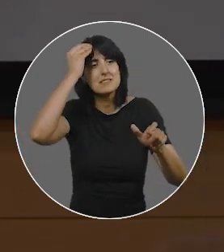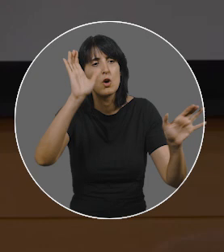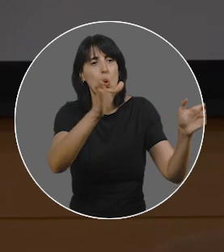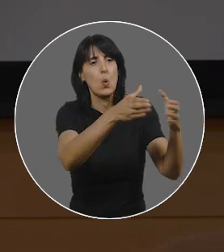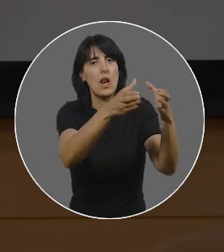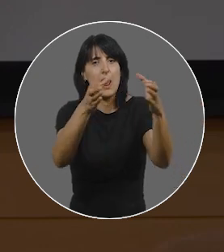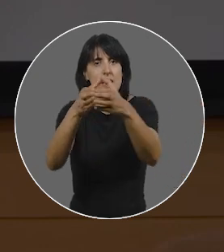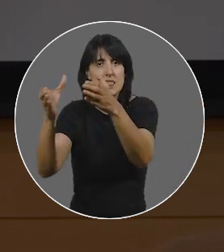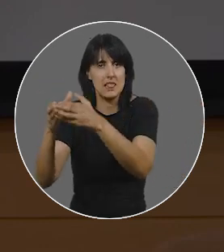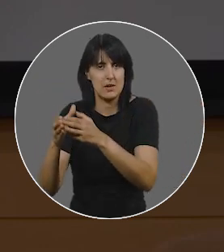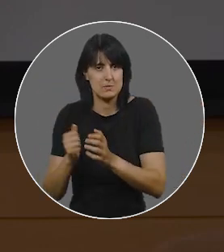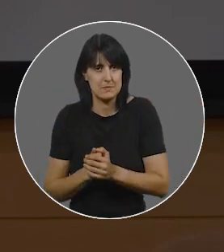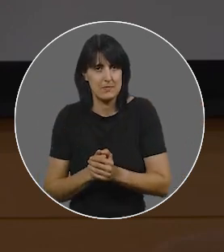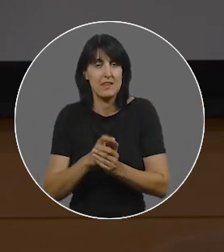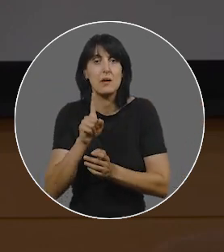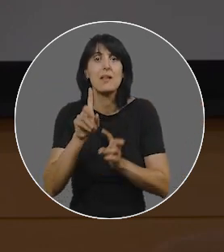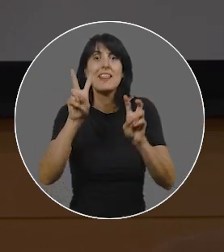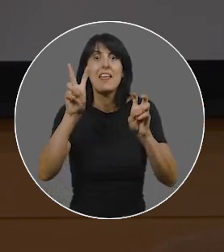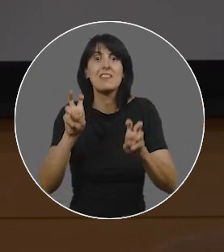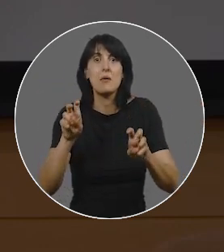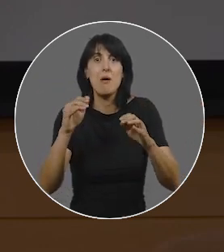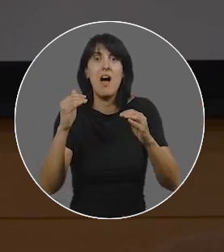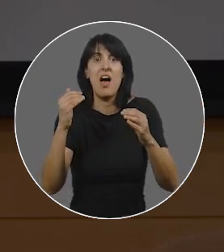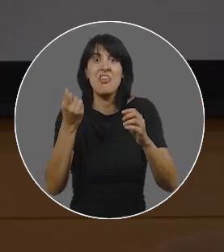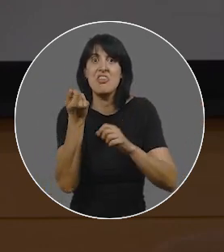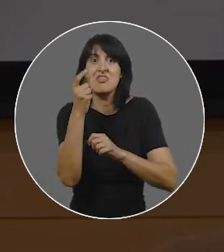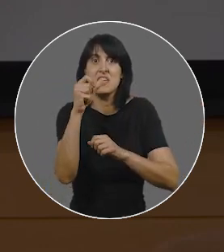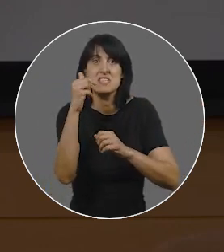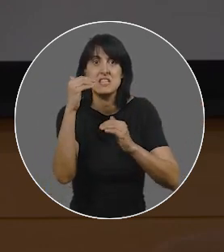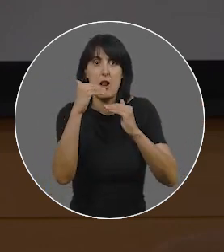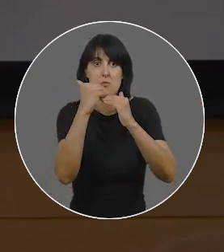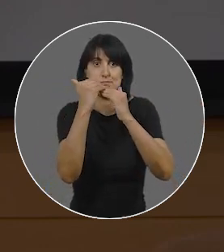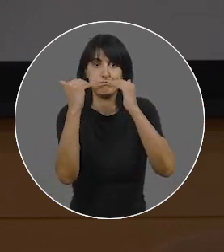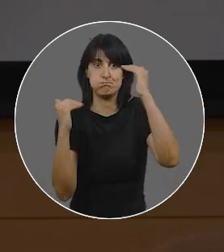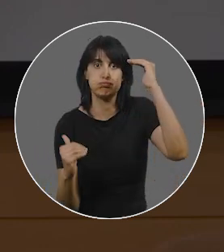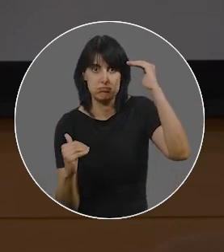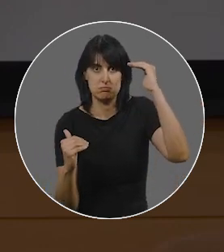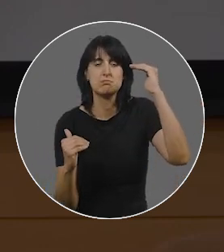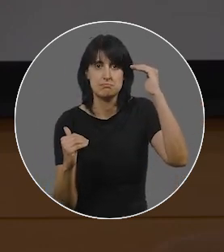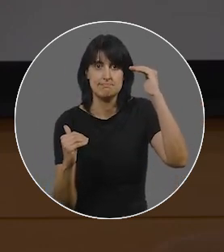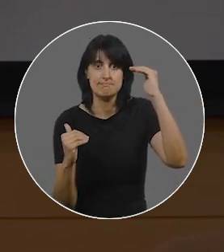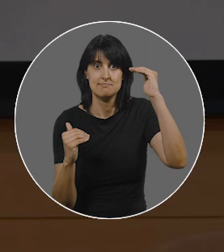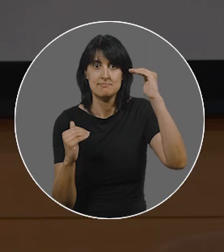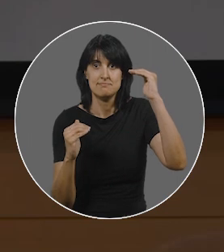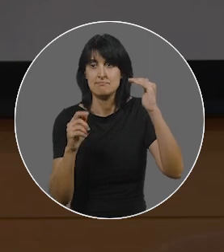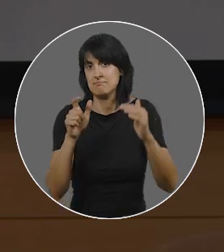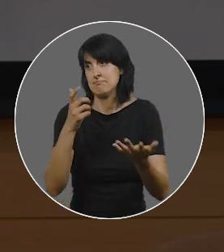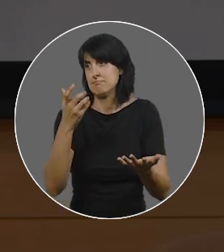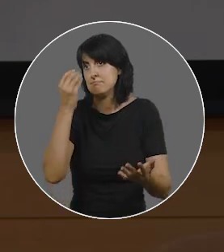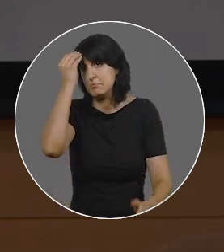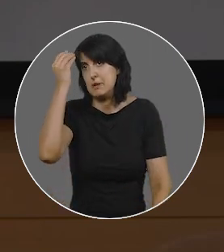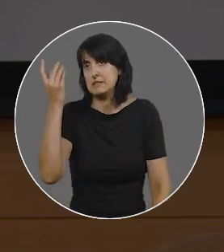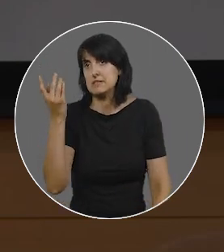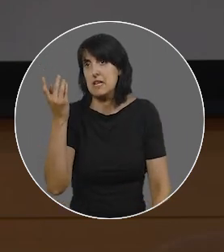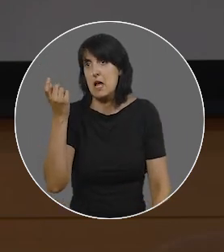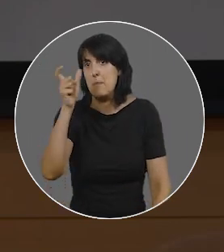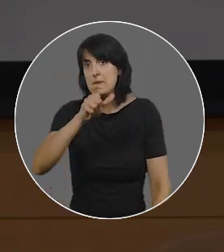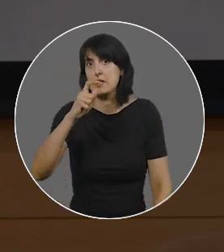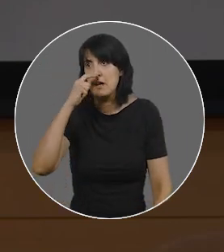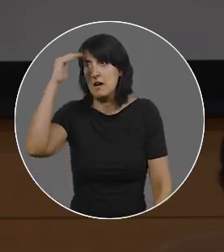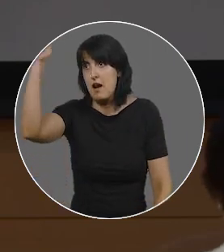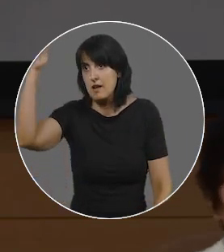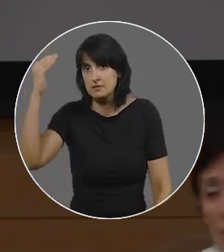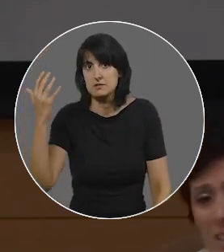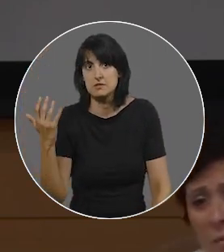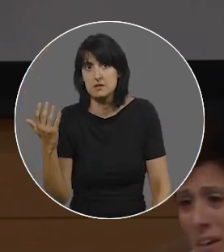col·lectius. Parlem molt de la bretxa digital, no? I quan parlem de bretxa digital sempre pensem en la gent gran, en els